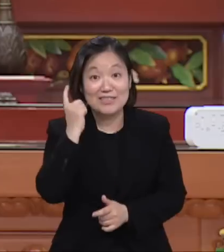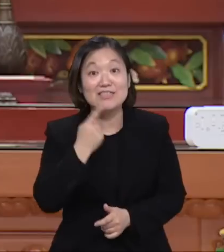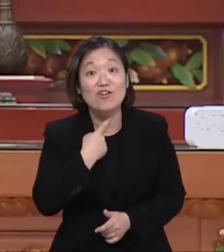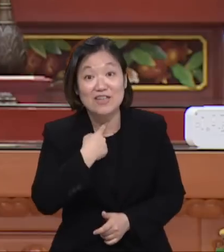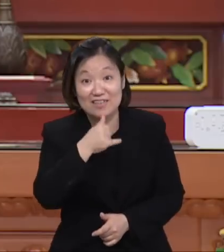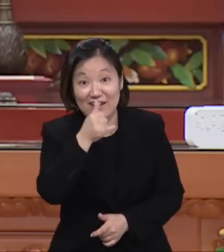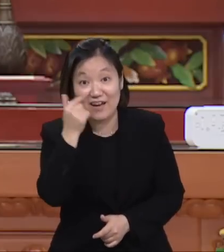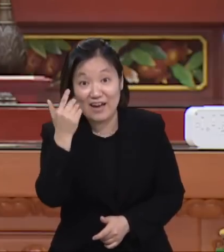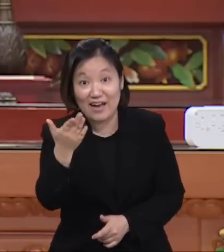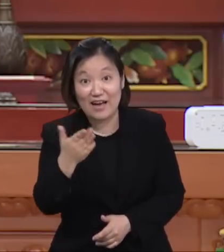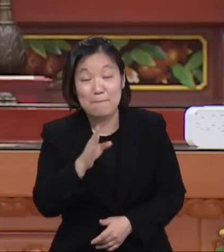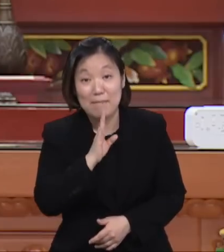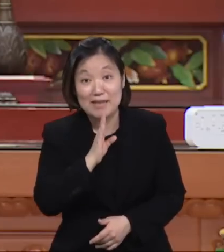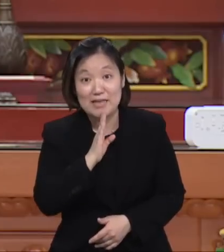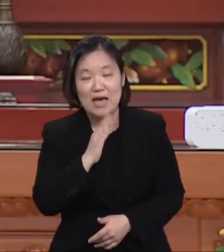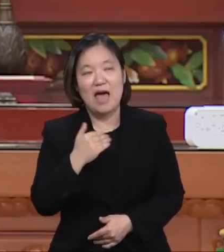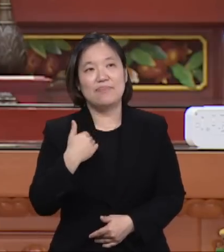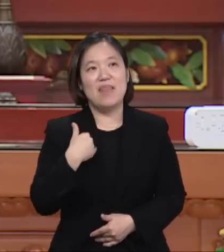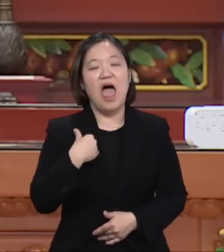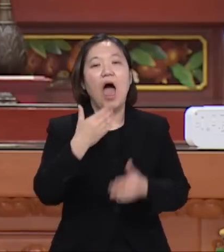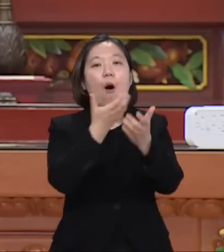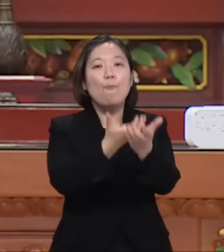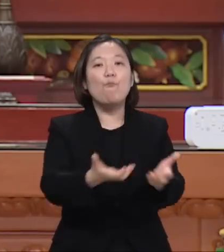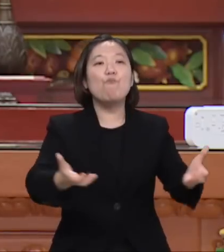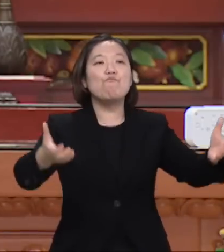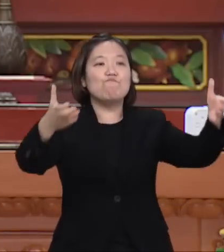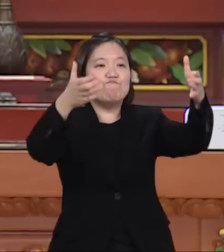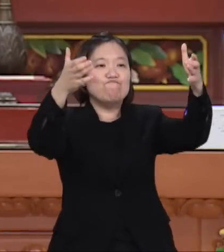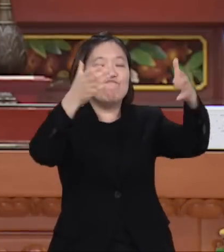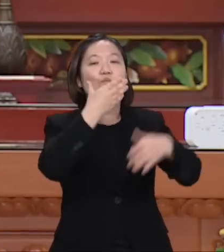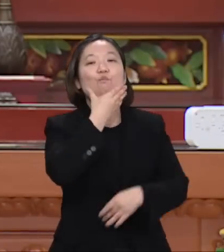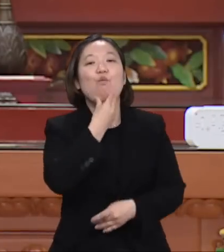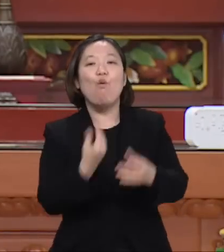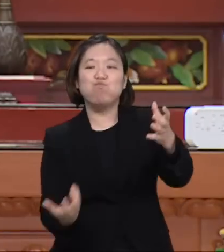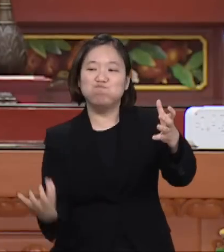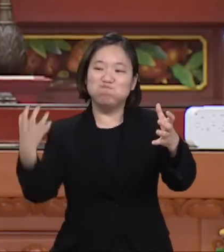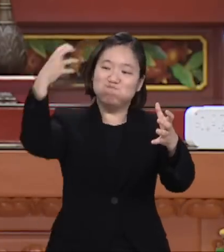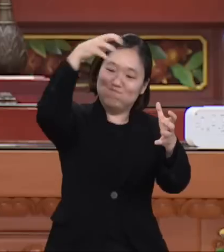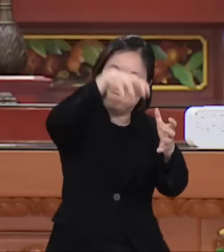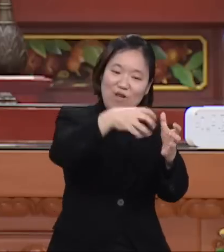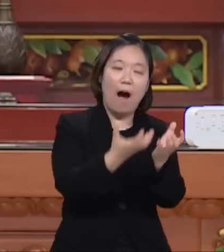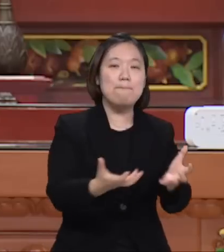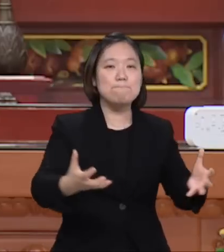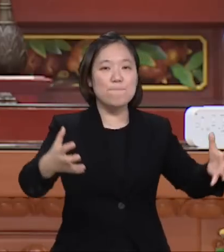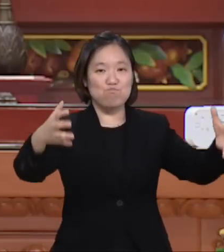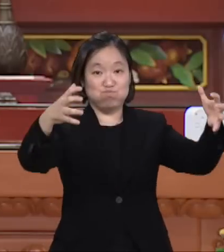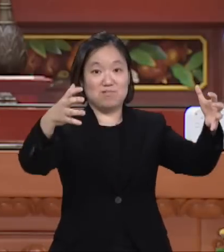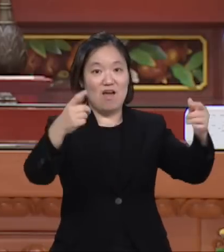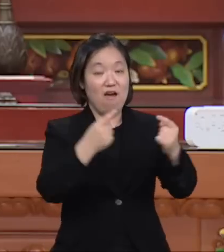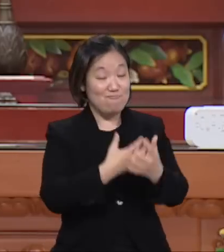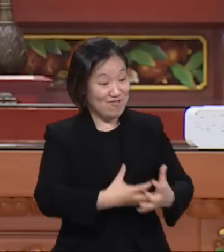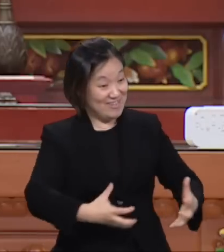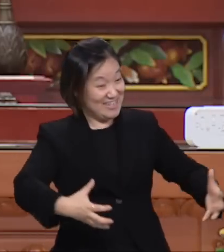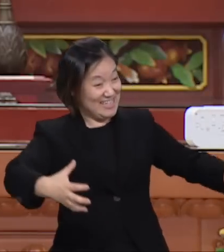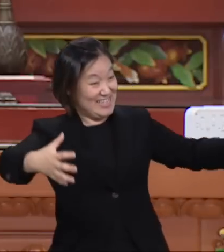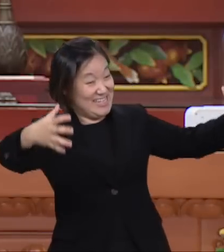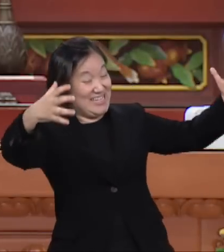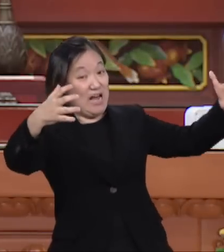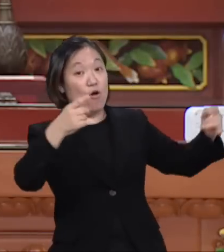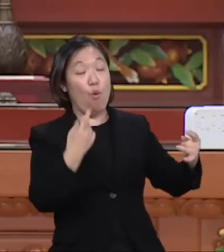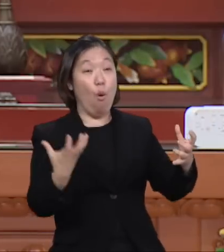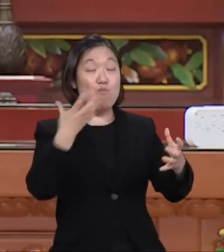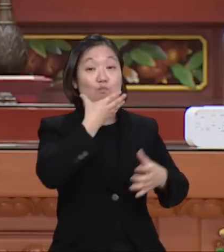자기 복자를 그만큼 뭐가 많은 사람들이에요 복이 많은 사람들이야 작은